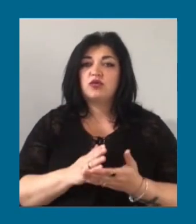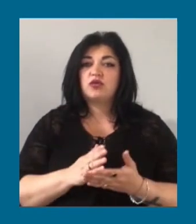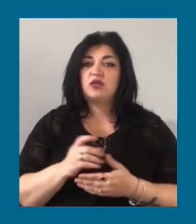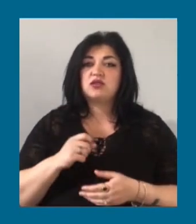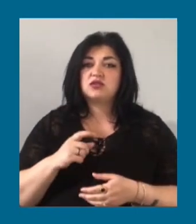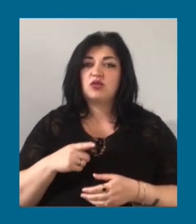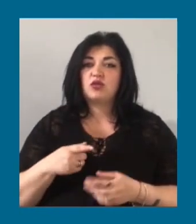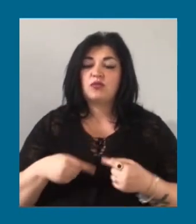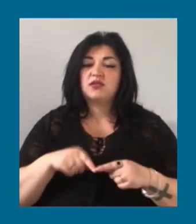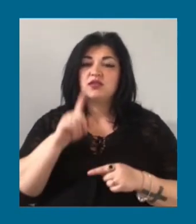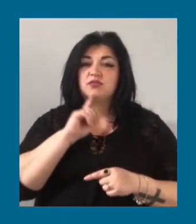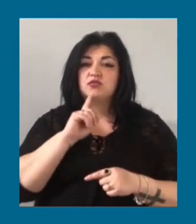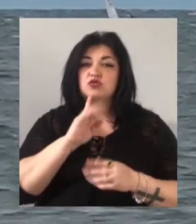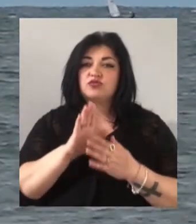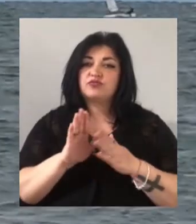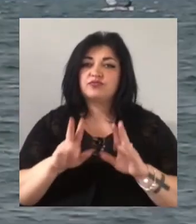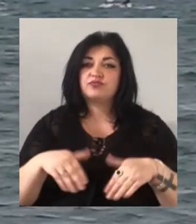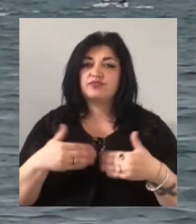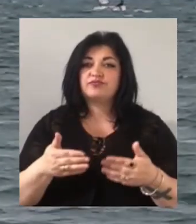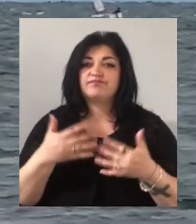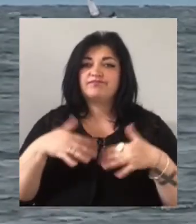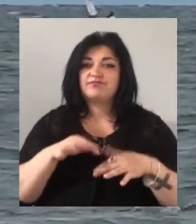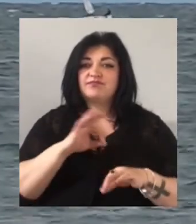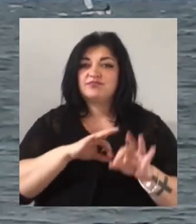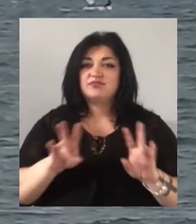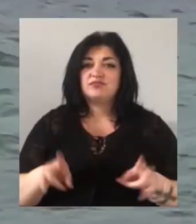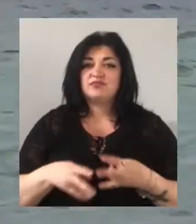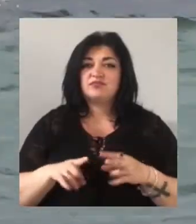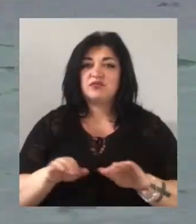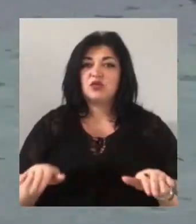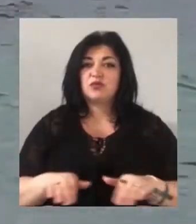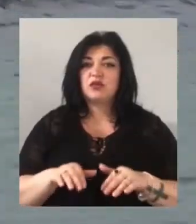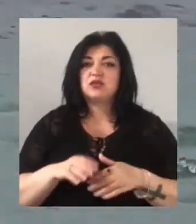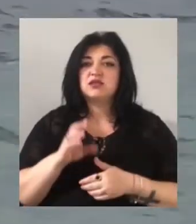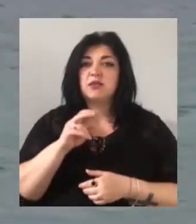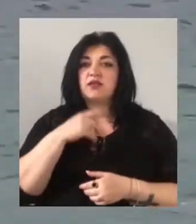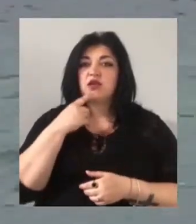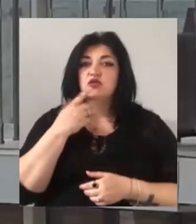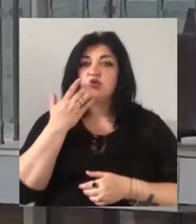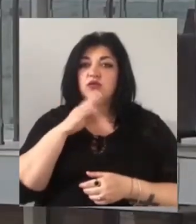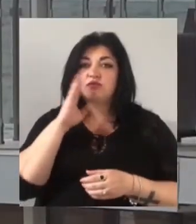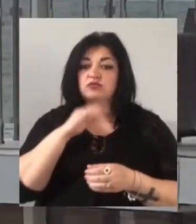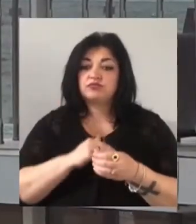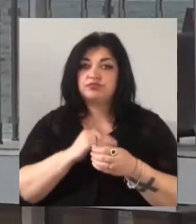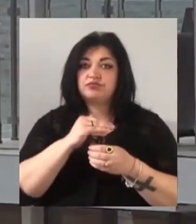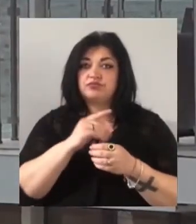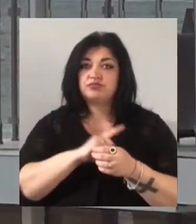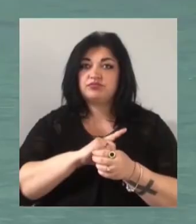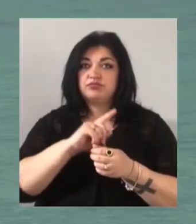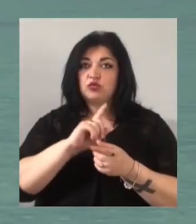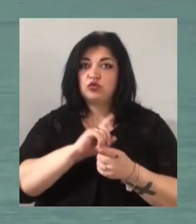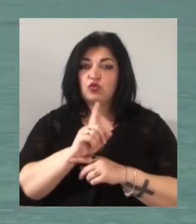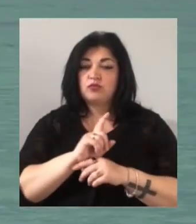утриматися від морського водокористування. Степанова каже, купатися можна буде, коли показники води будуть у нормі. Христина Шкрябіна,